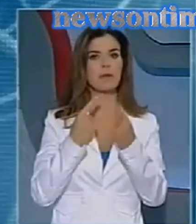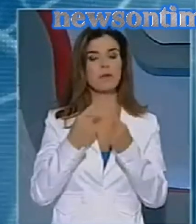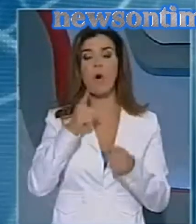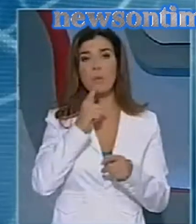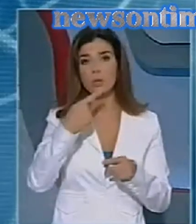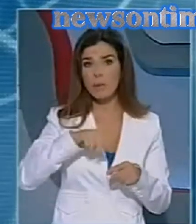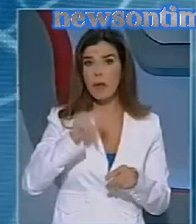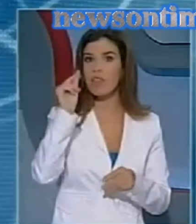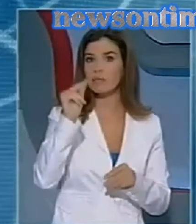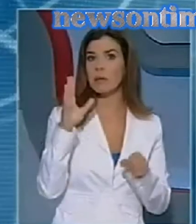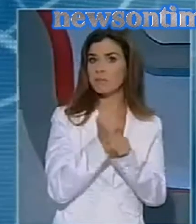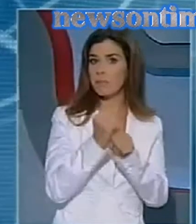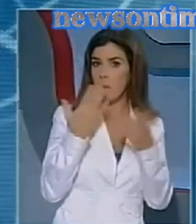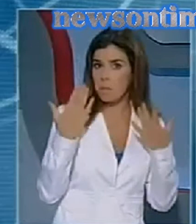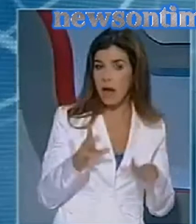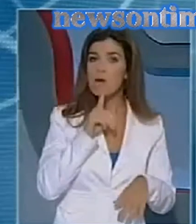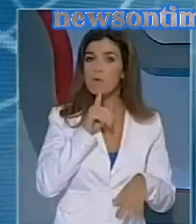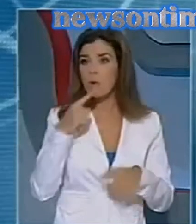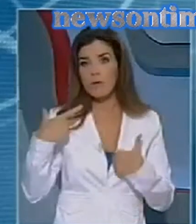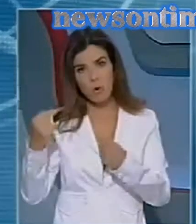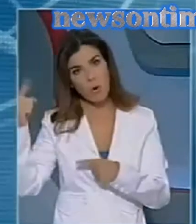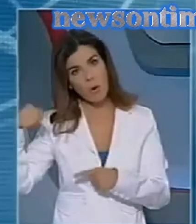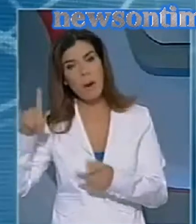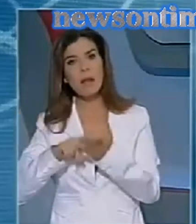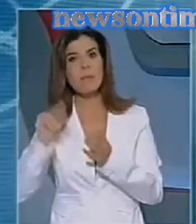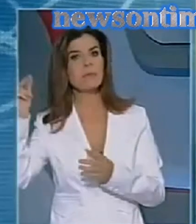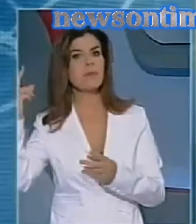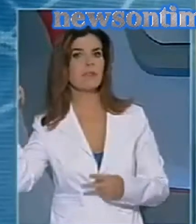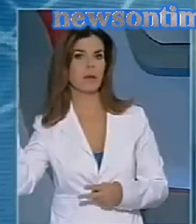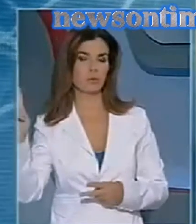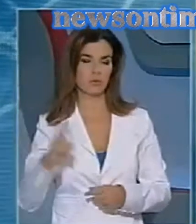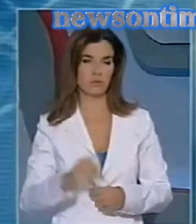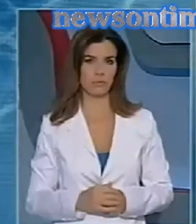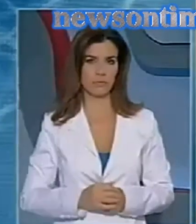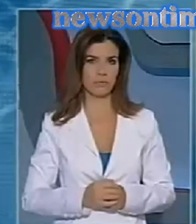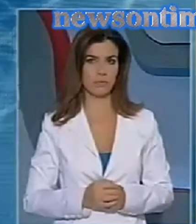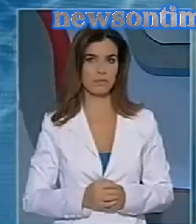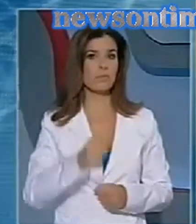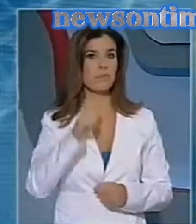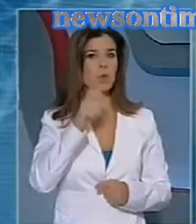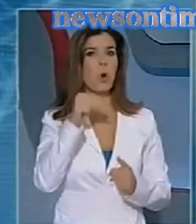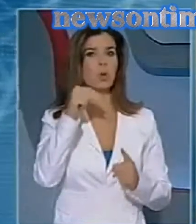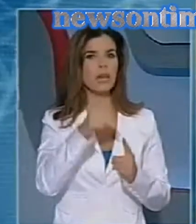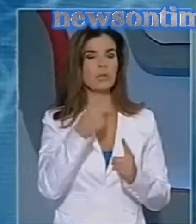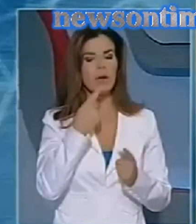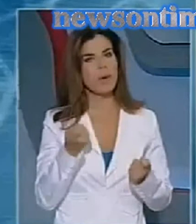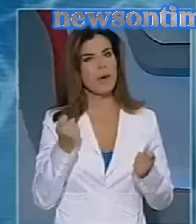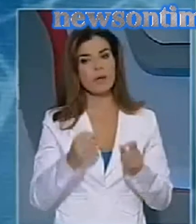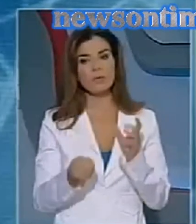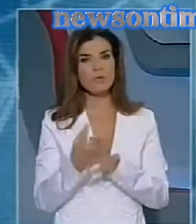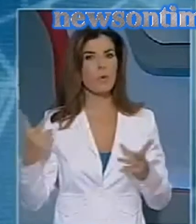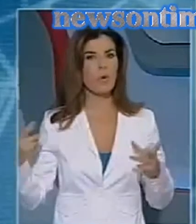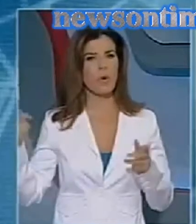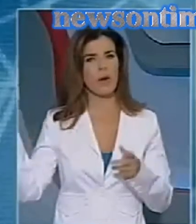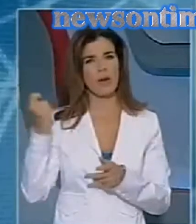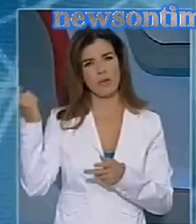εμείς τηρούμε τις δεσμεύσεις μας, έτσι και οι εταίροι θα τηρήσουν τις δικές τους. Ο Γερούν Ντάισελμπλουμ απέκλεισε το ενδεχόμενο ενός νέου